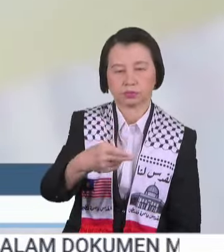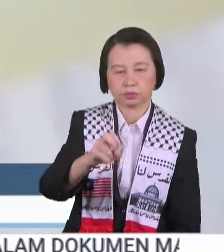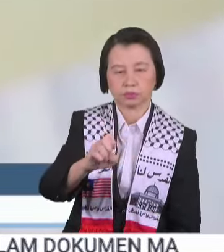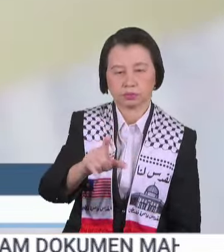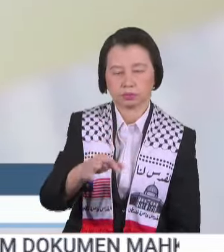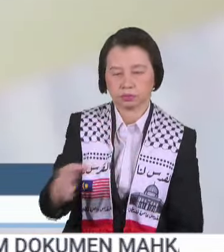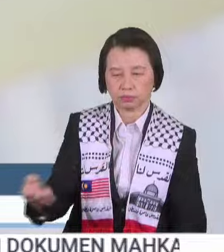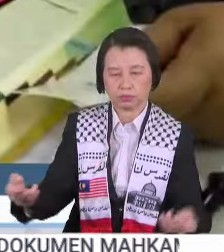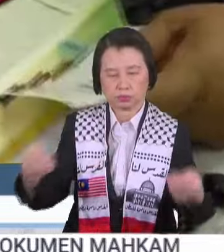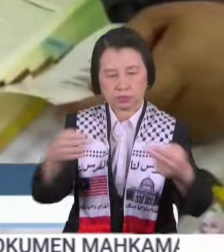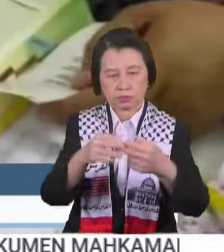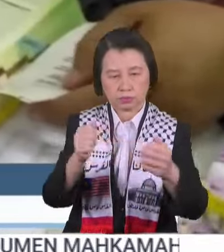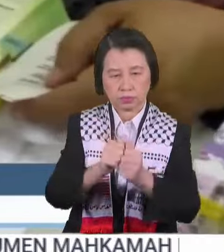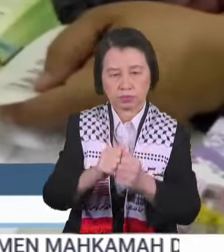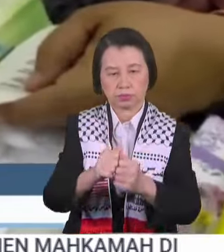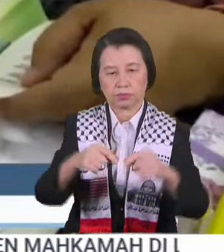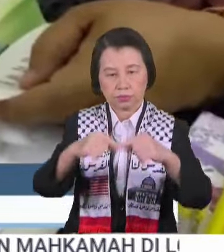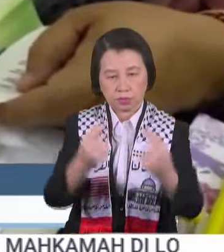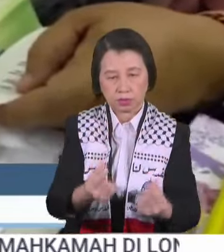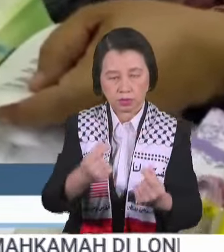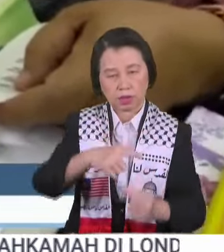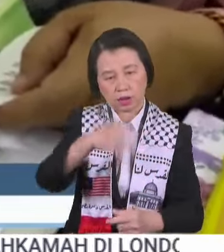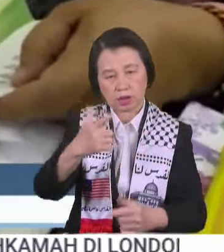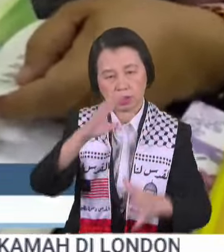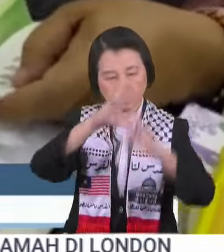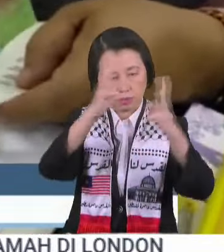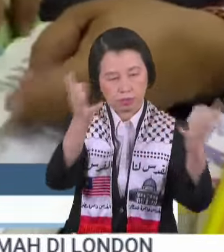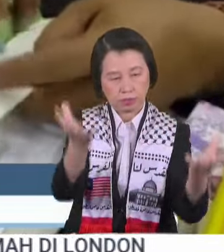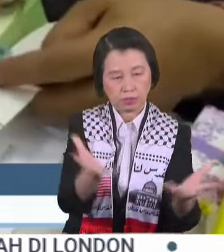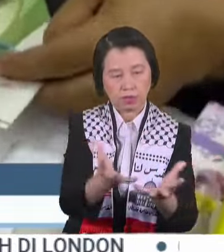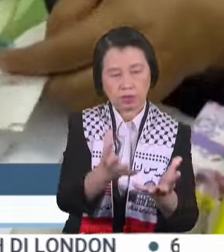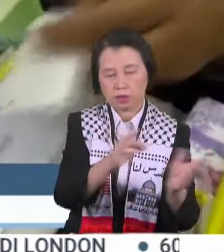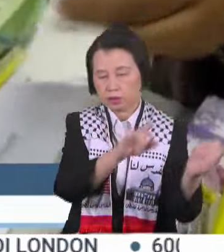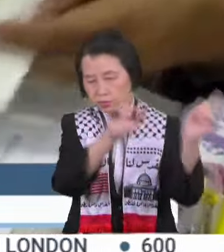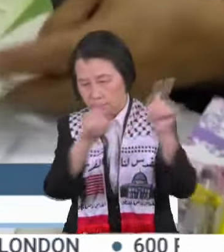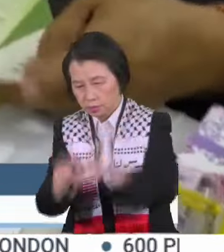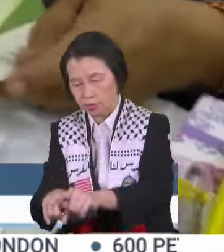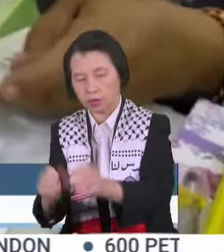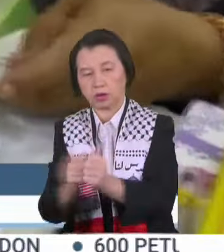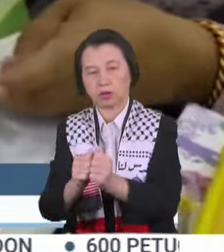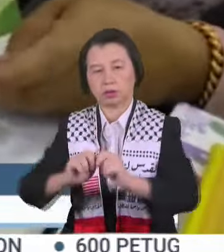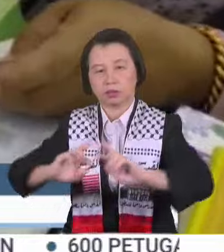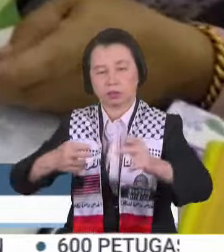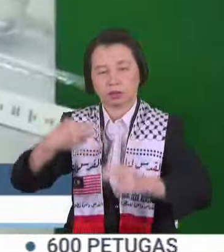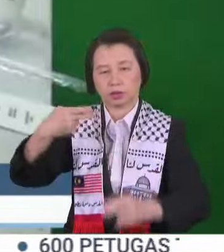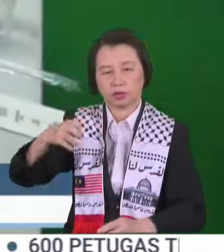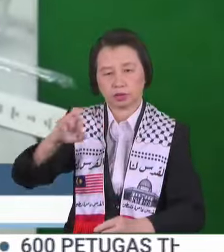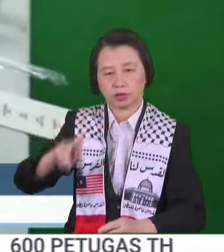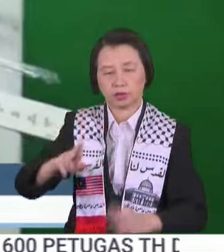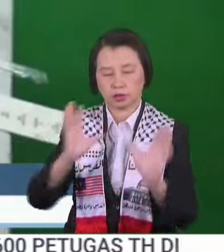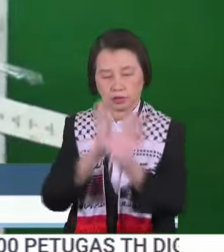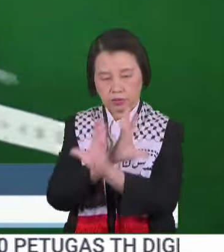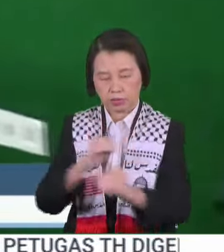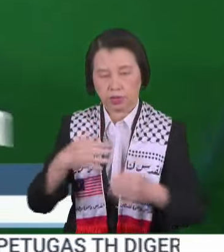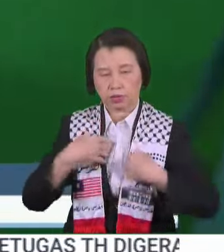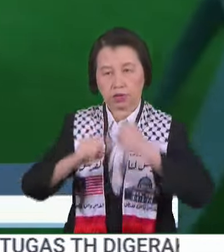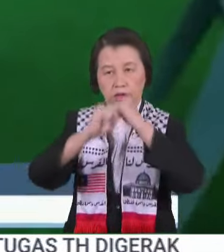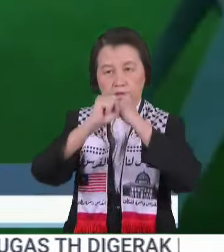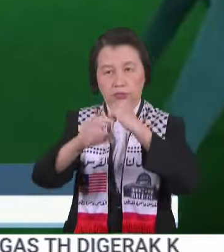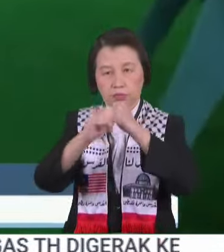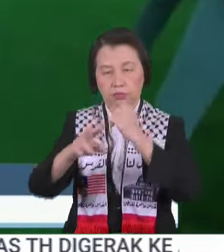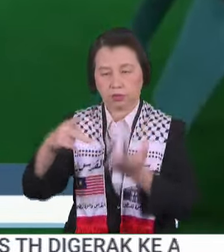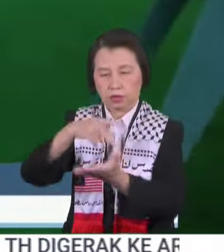dengan pusat pengembangan Al-Quran lain di seluruh dunia bagi mengembangkan sumber manusia Sarawak selain mempromosi